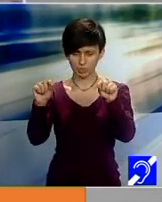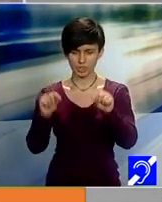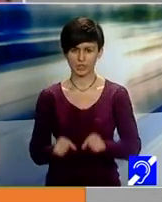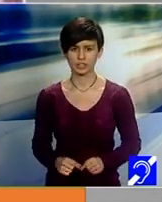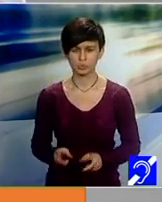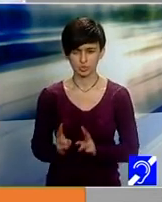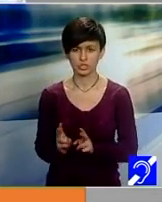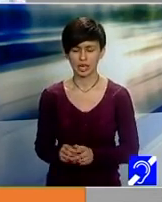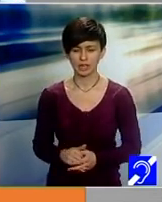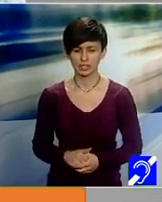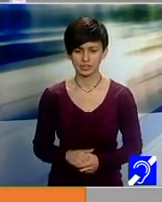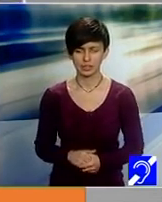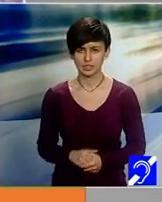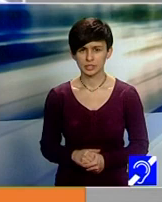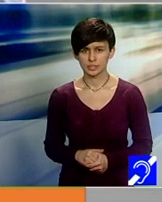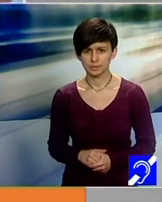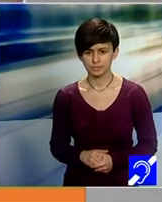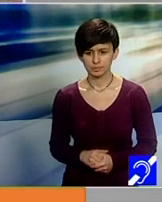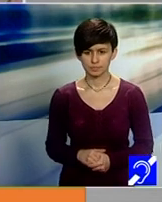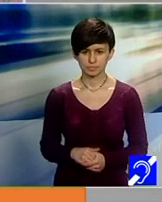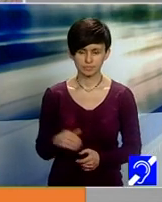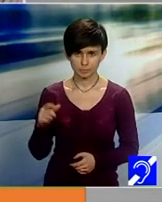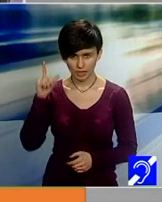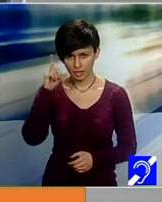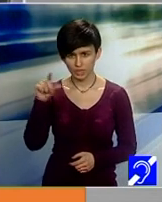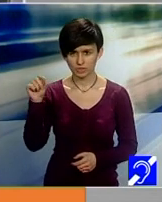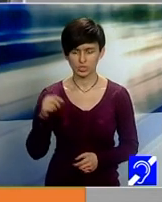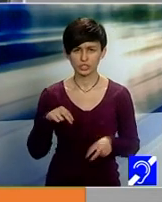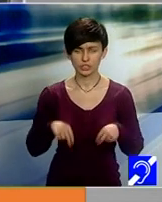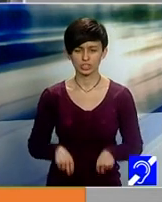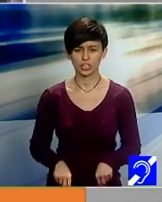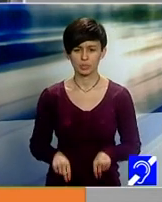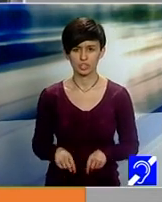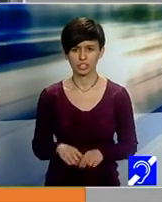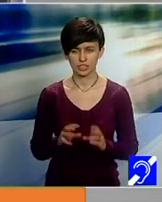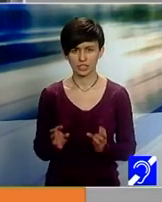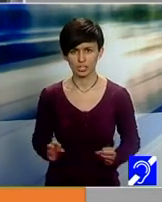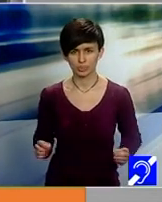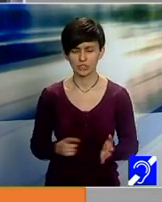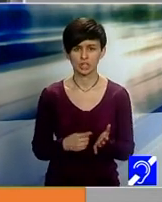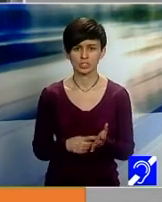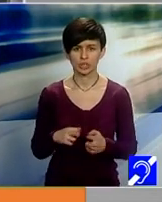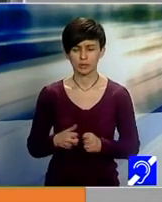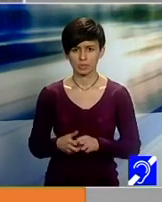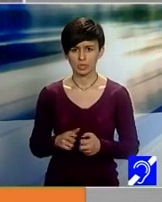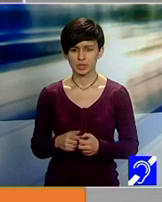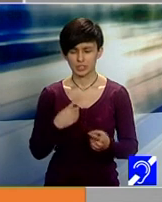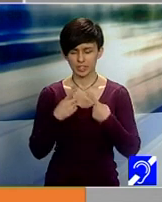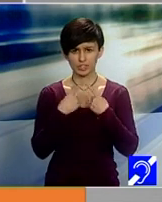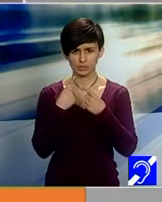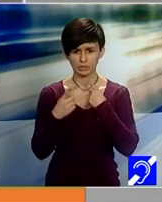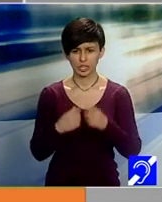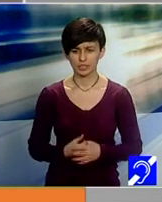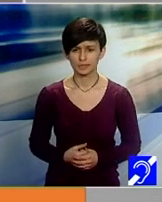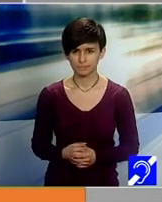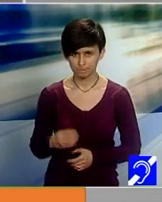mâine. V-ați adresat și președintelui României și ați cerut ca această problemă să fie discutată absolut. Și în CSAT. Absolut.